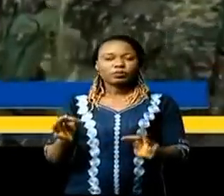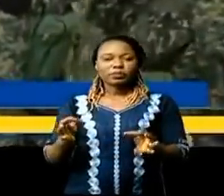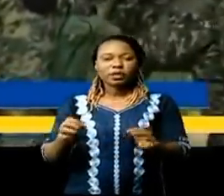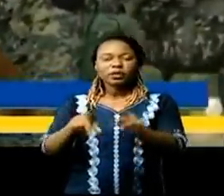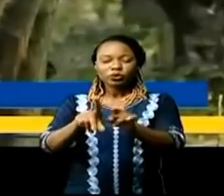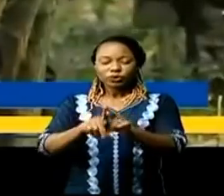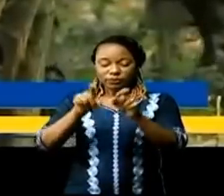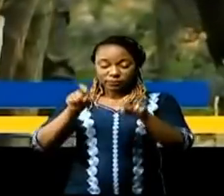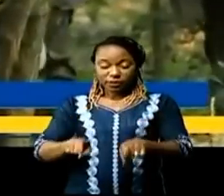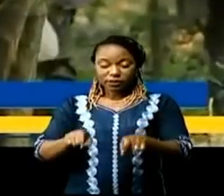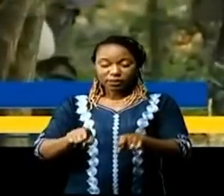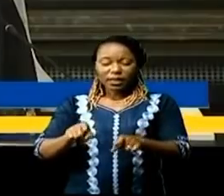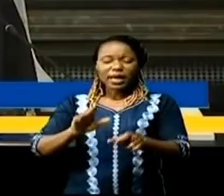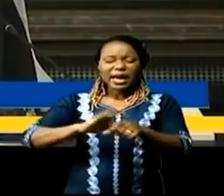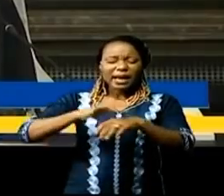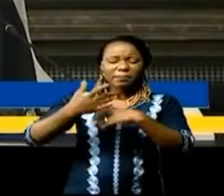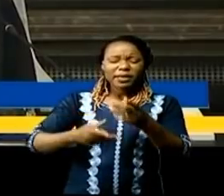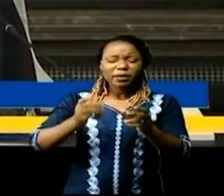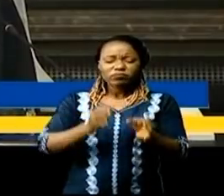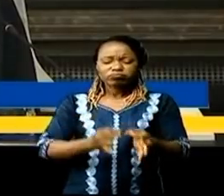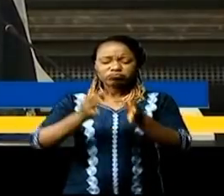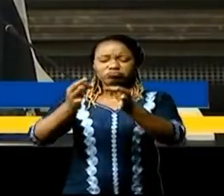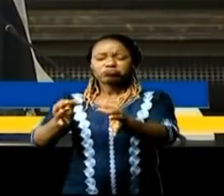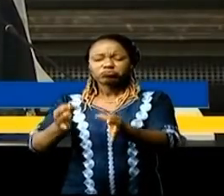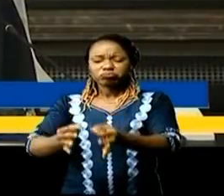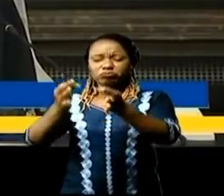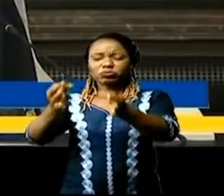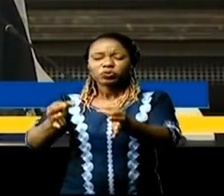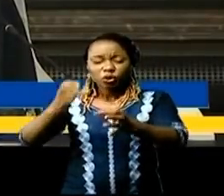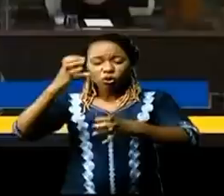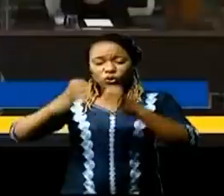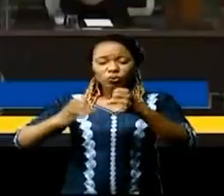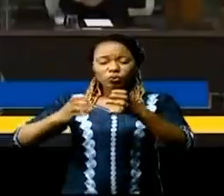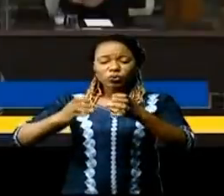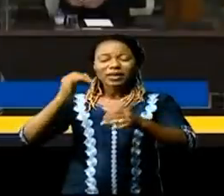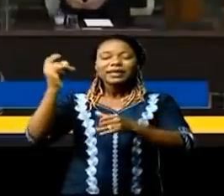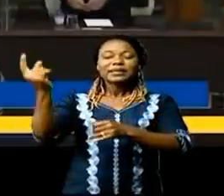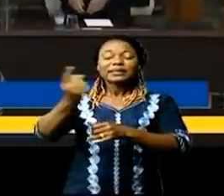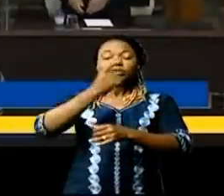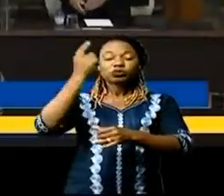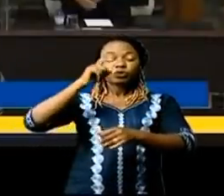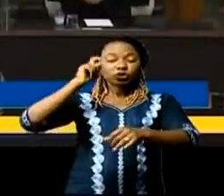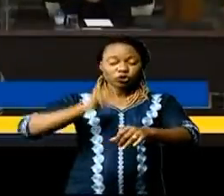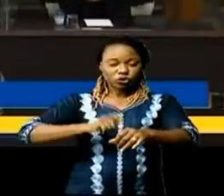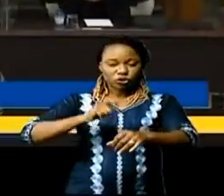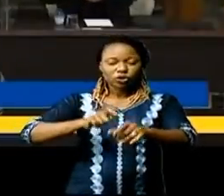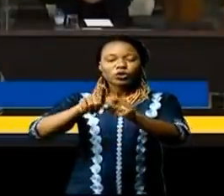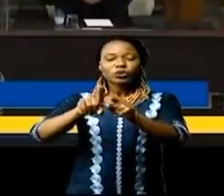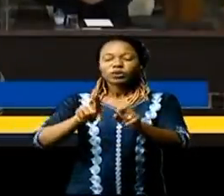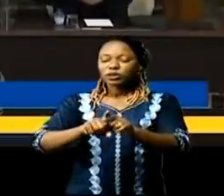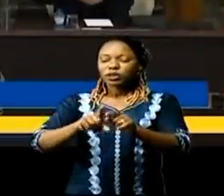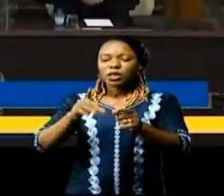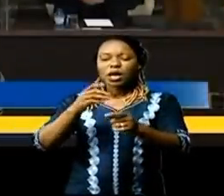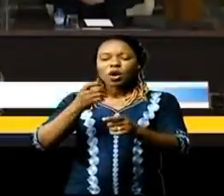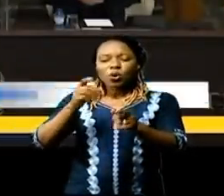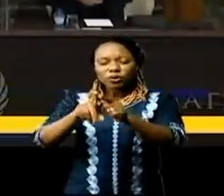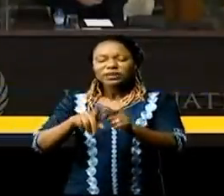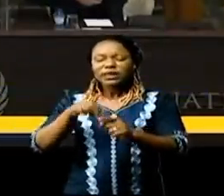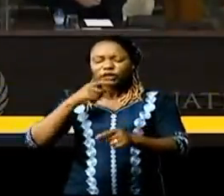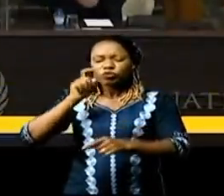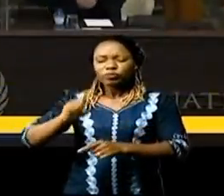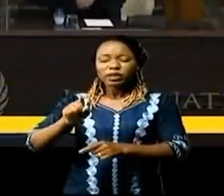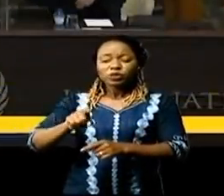réparations, malgré plusieurs reports de l'affaire devant la Cour internationale de justice, qui n'avait plus d'autre choix que de fixer la